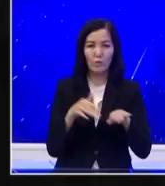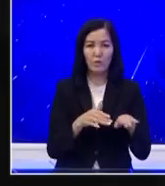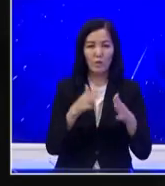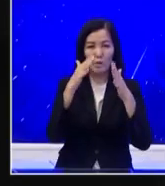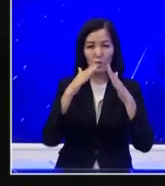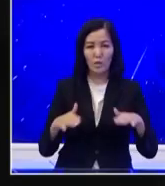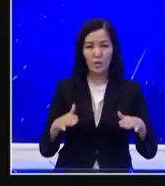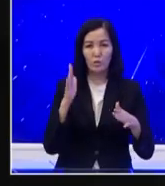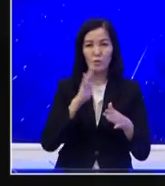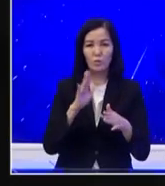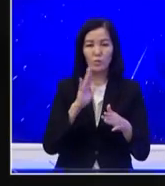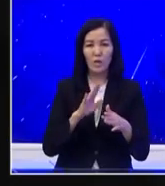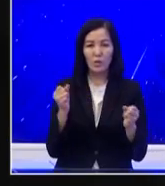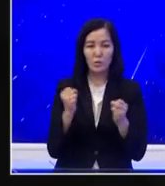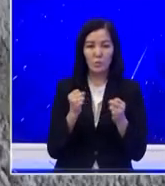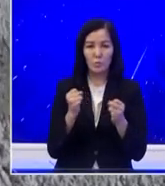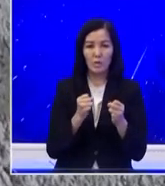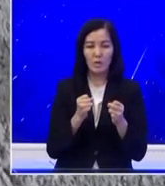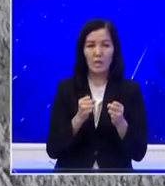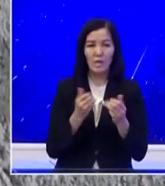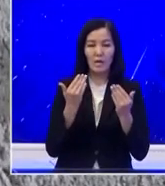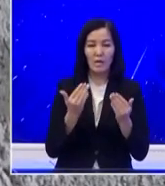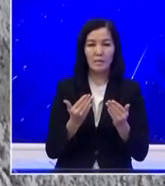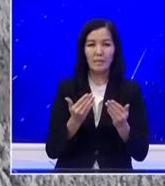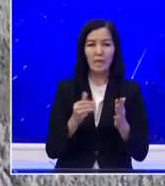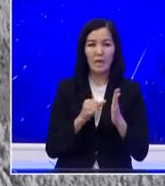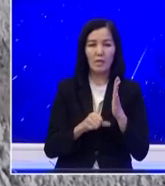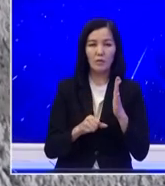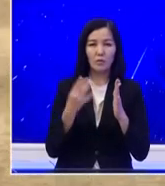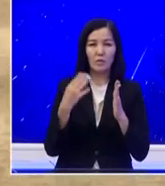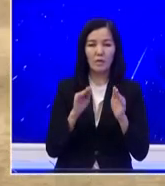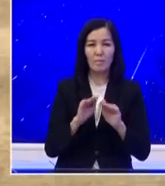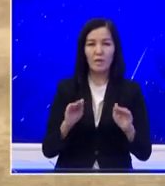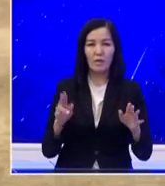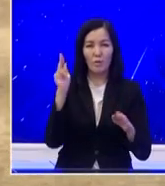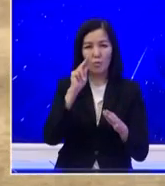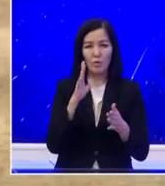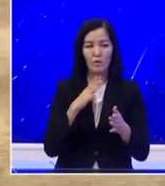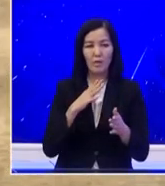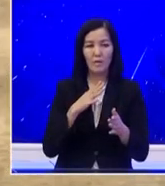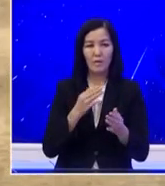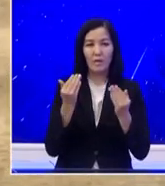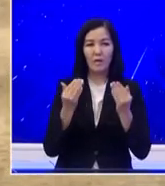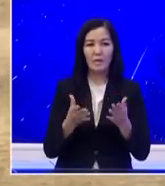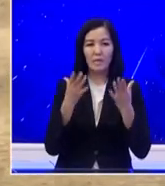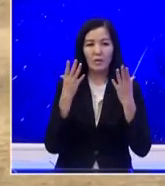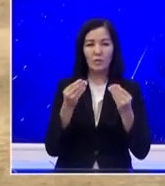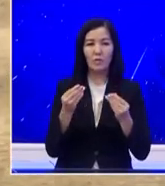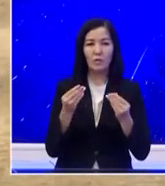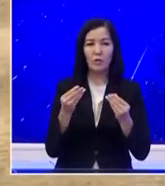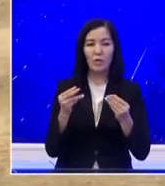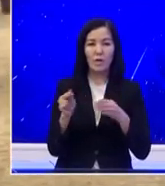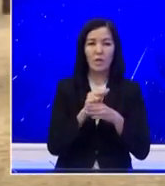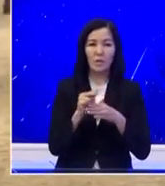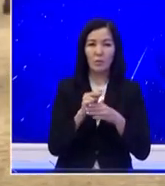су ағып, еденінен сыз өтті. Сонда да қолданыс кетті. Биыл 640 бала оқыды. Қазіргі таңда бұл жерде көптен бері